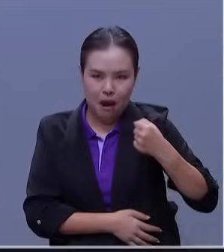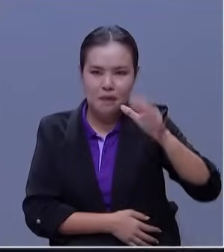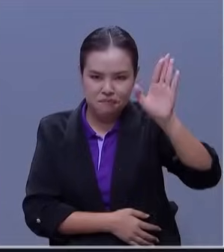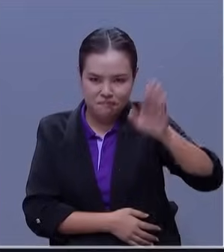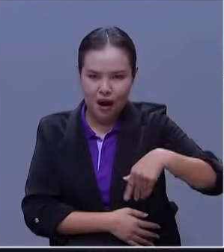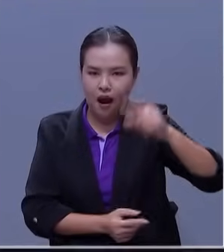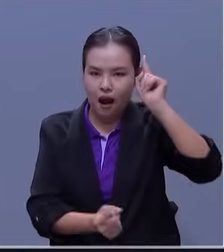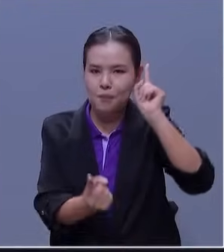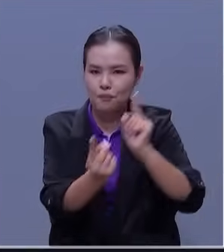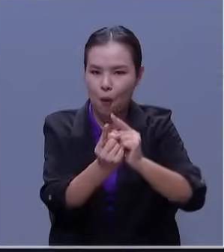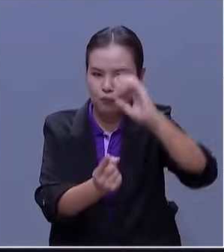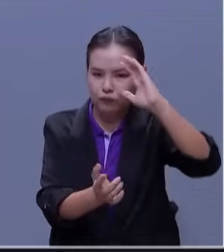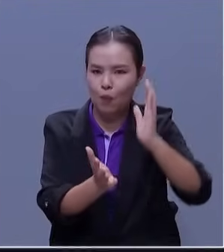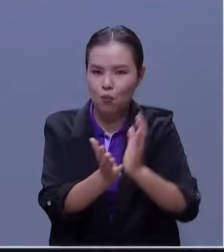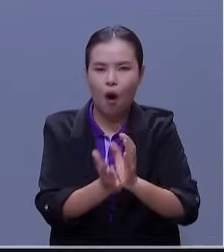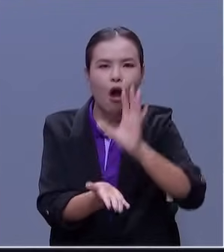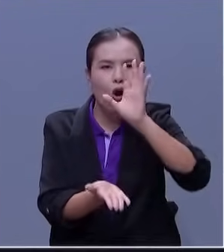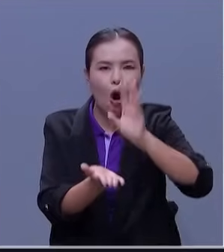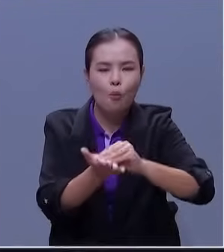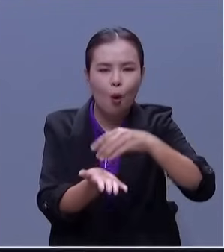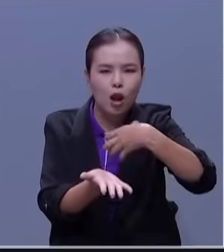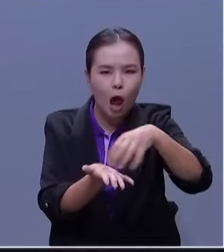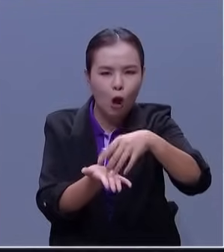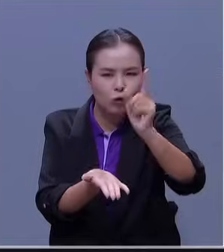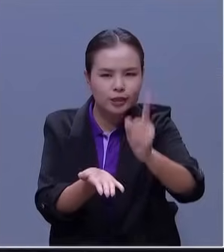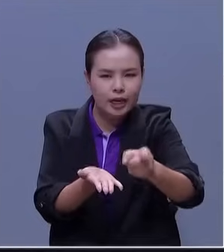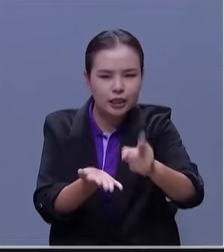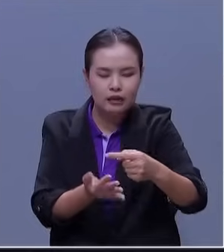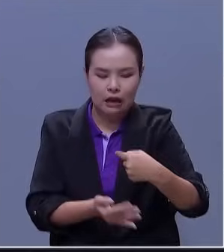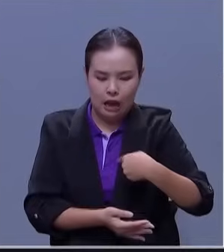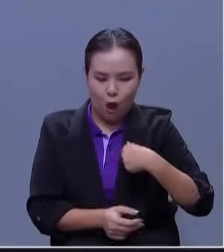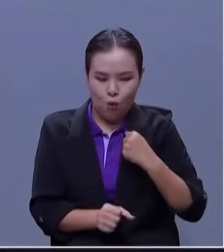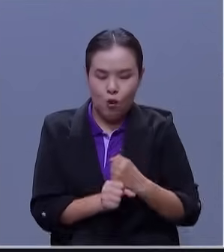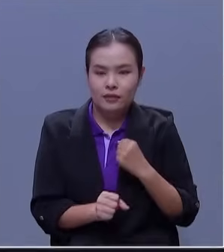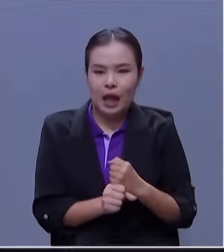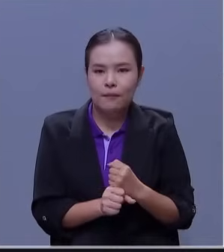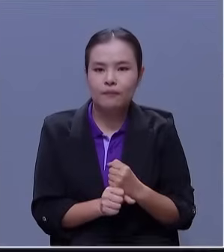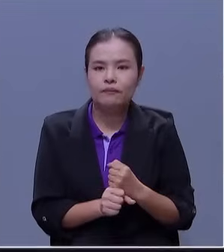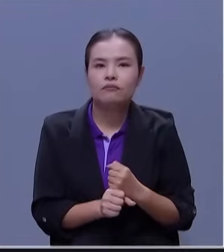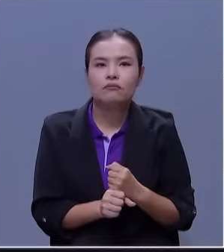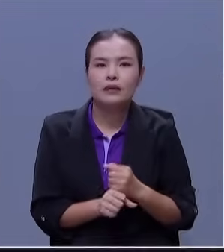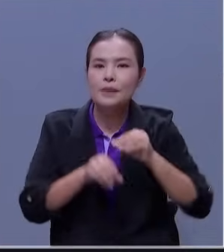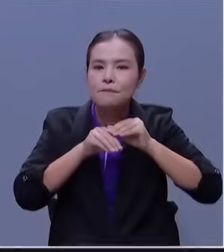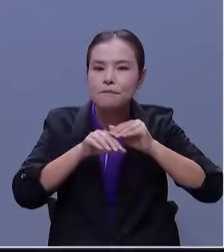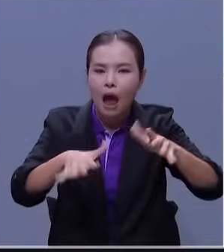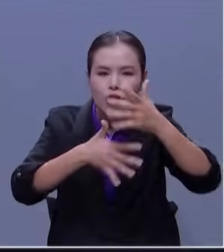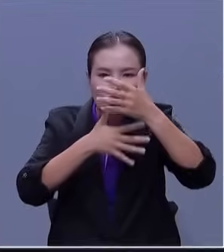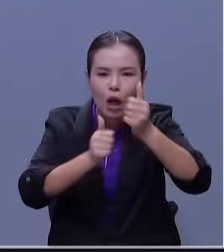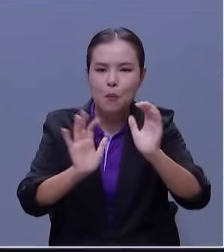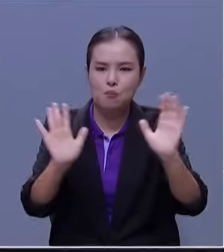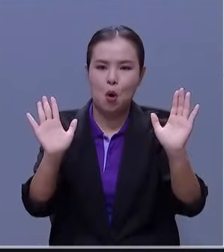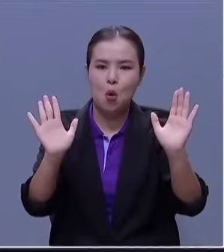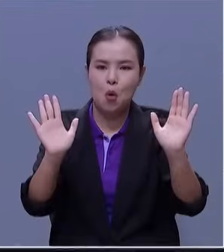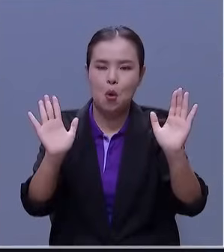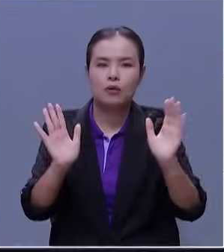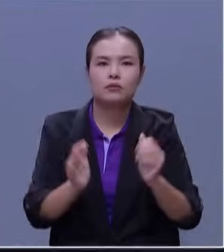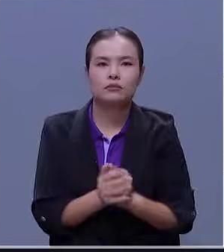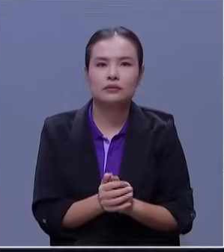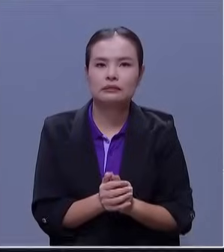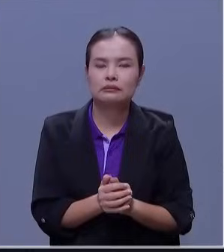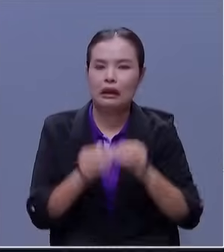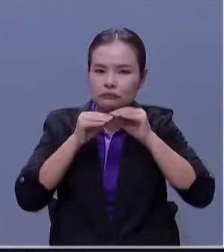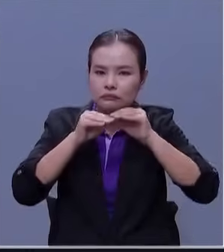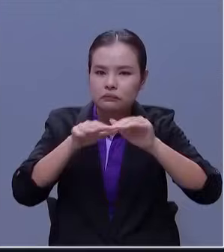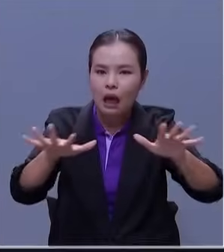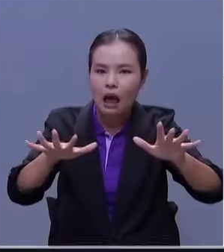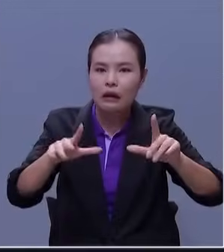อบตัวแล้วเปิดเผยความจริงให้หมดสิ่งที่ทำอยู่มันจะได้เป็นเพียงแค่กระแส สิ่งที่ทำอยู่เนี่ยมันจะได้แค่กระแสนะท่